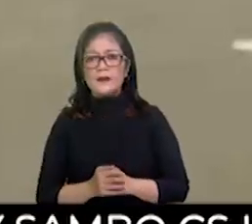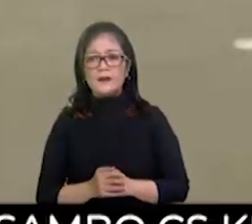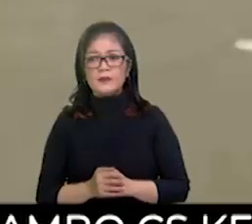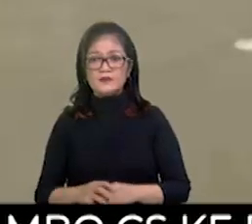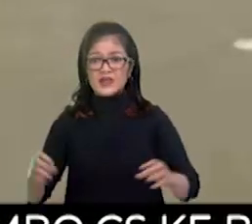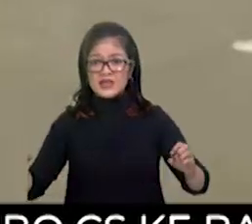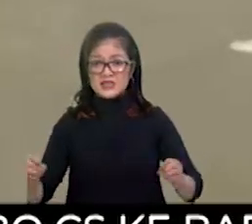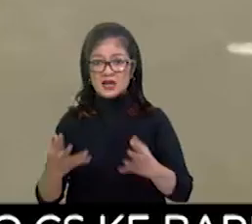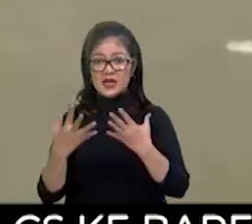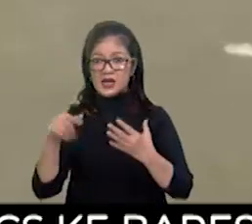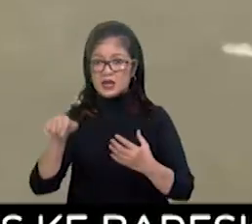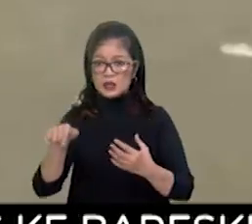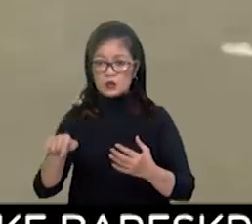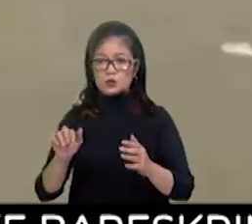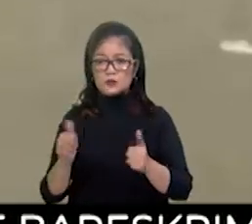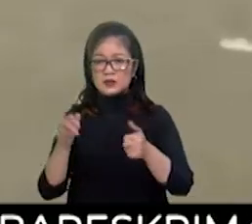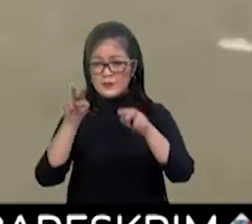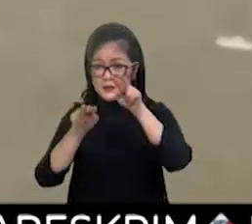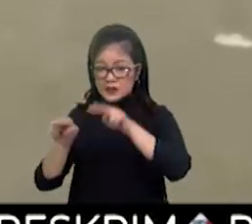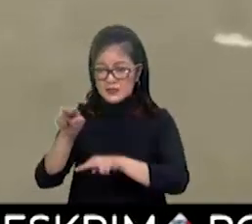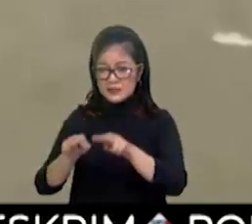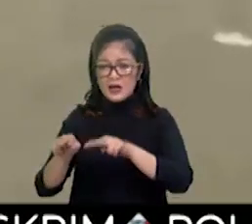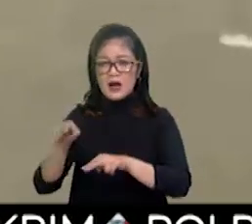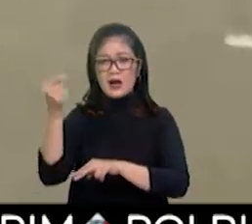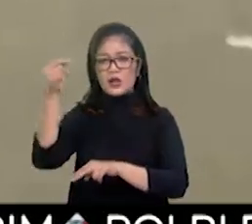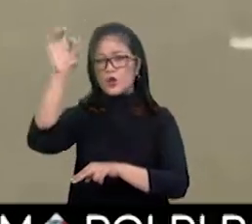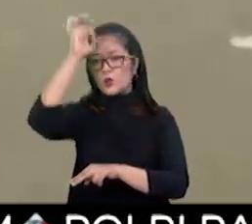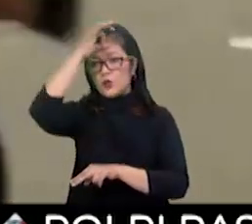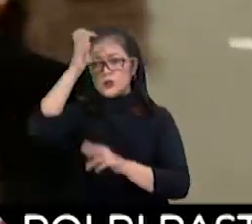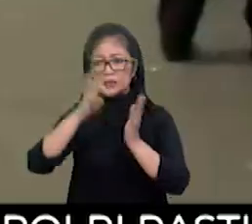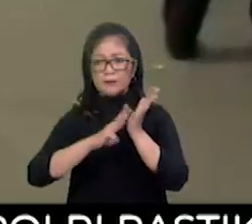Kecelakaan maut ini dalam penyelidikan aparat Polres Metro Bekasi Kota.